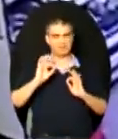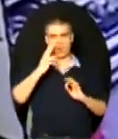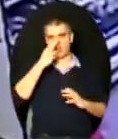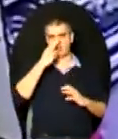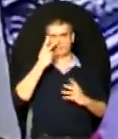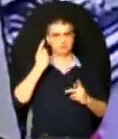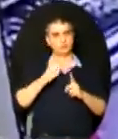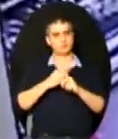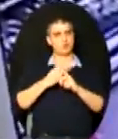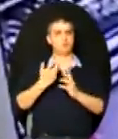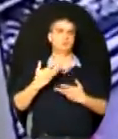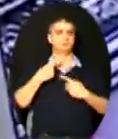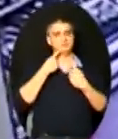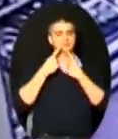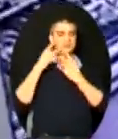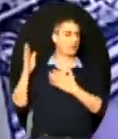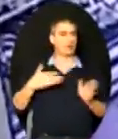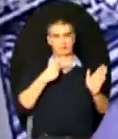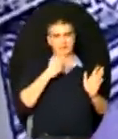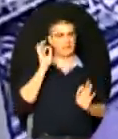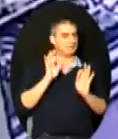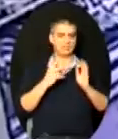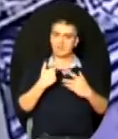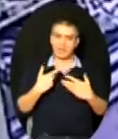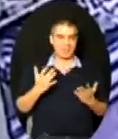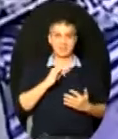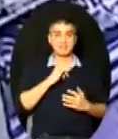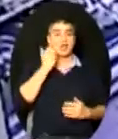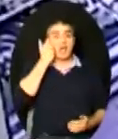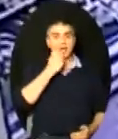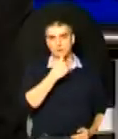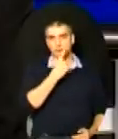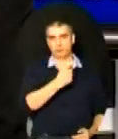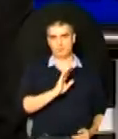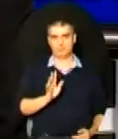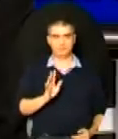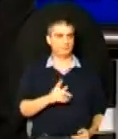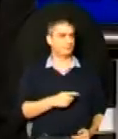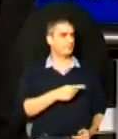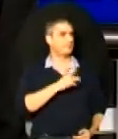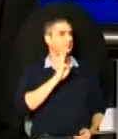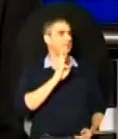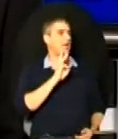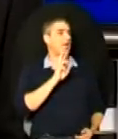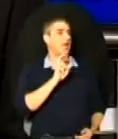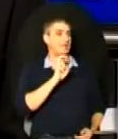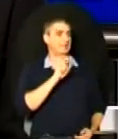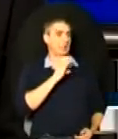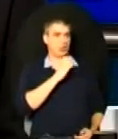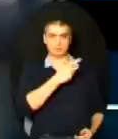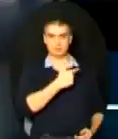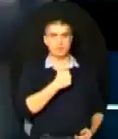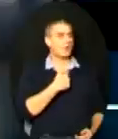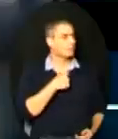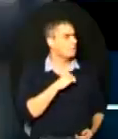לנסות להסיט את השיח להסתה שאין לה שום עניין. חבל שהוא אמר את זה. שרה עצני כהן. תראה, אותי